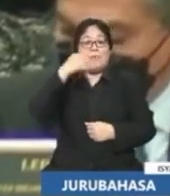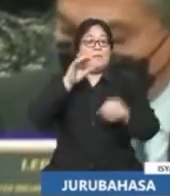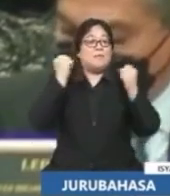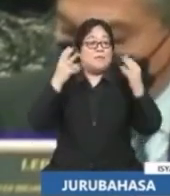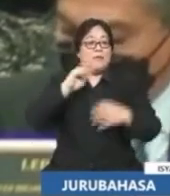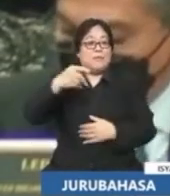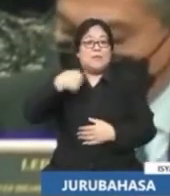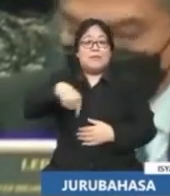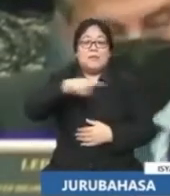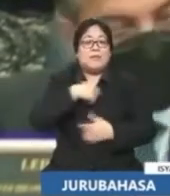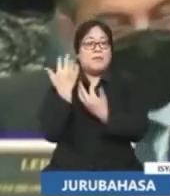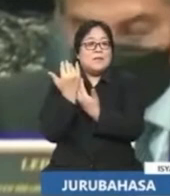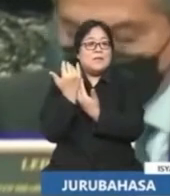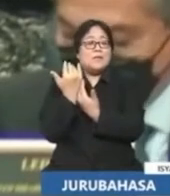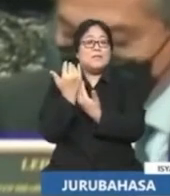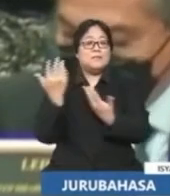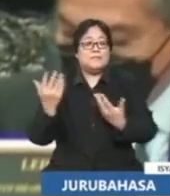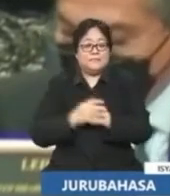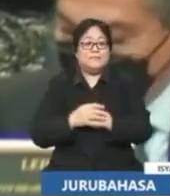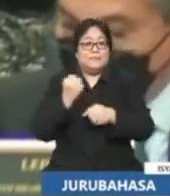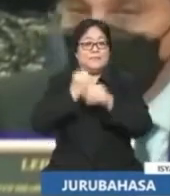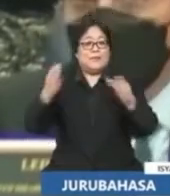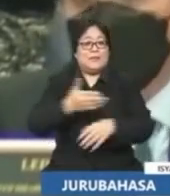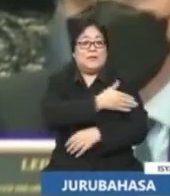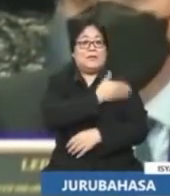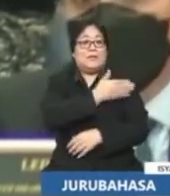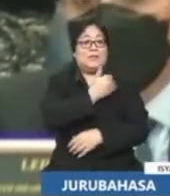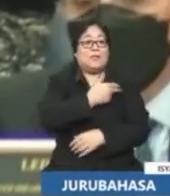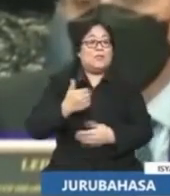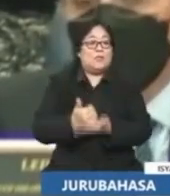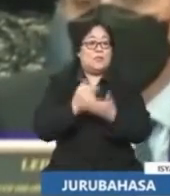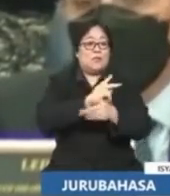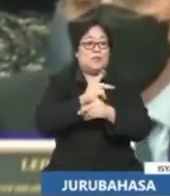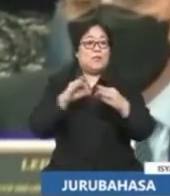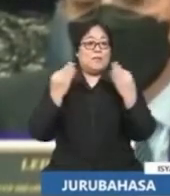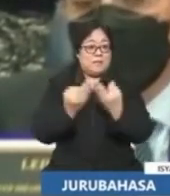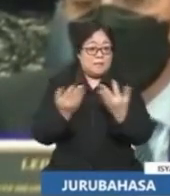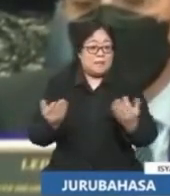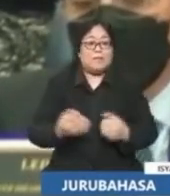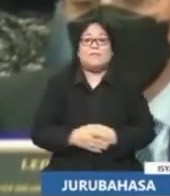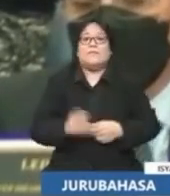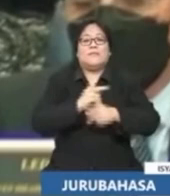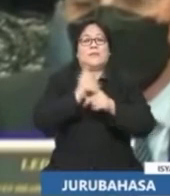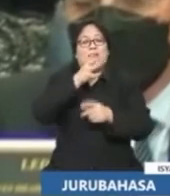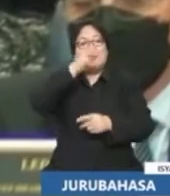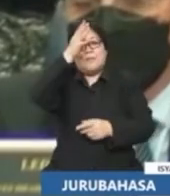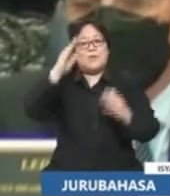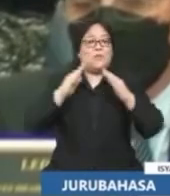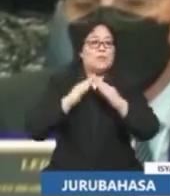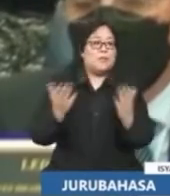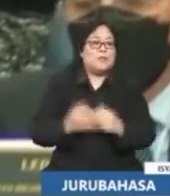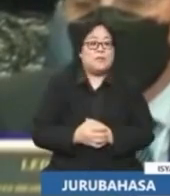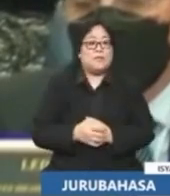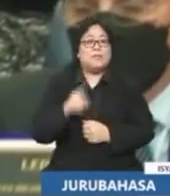ahli parlimen di sini pun kami menunggu untuk mendapat pekerja domestik dari Indonesia untuk menjaga keluarga kami, untuk menjaga ibu bapa kami di